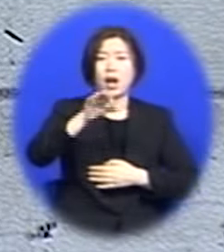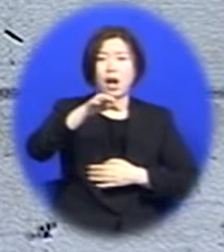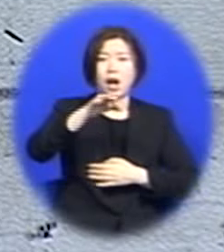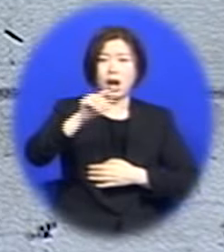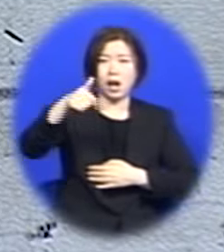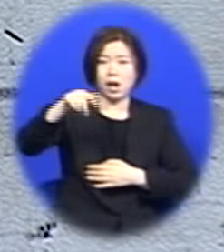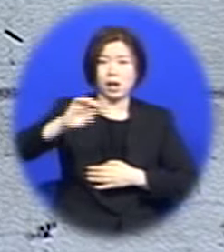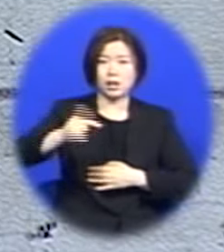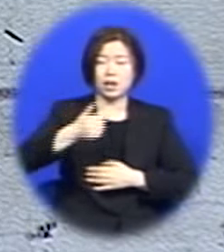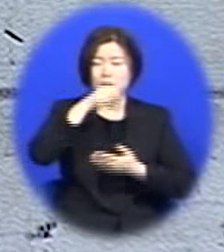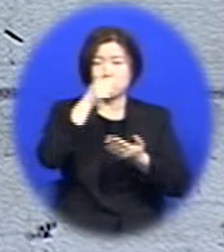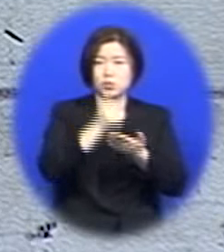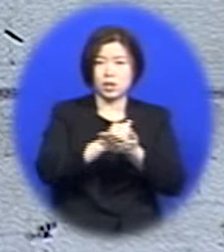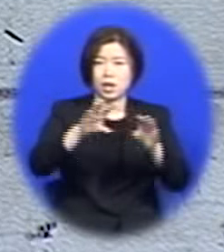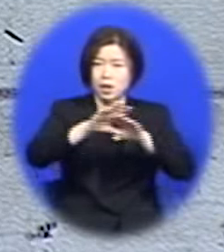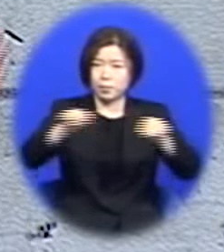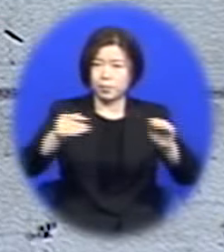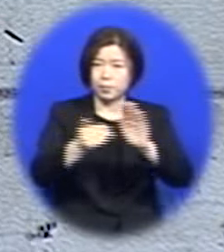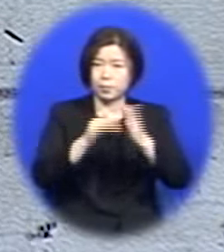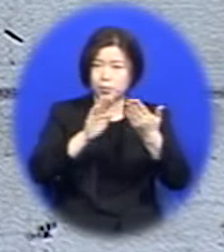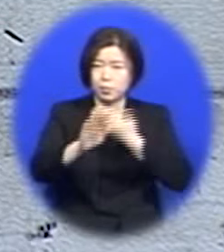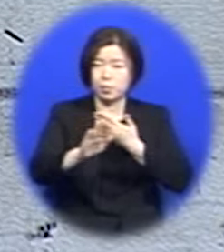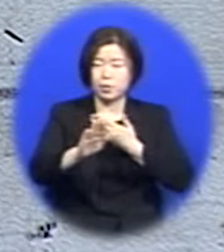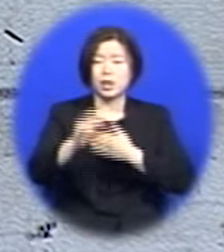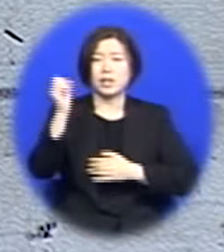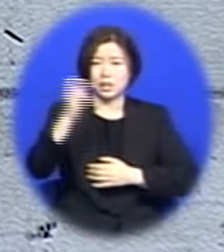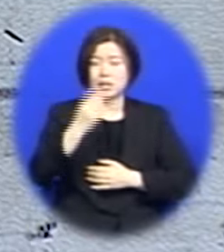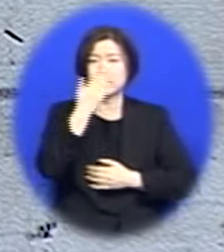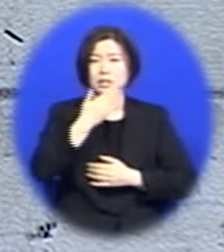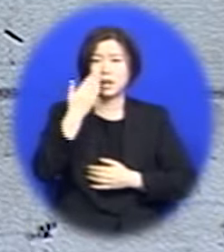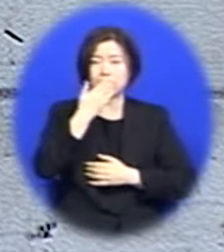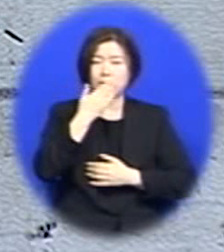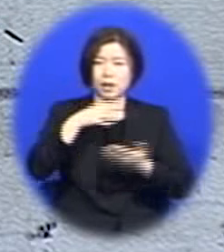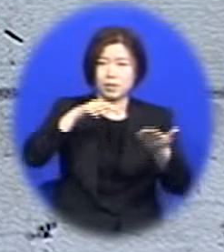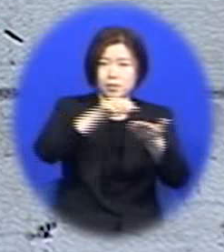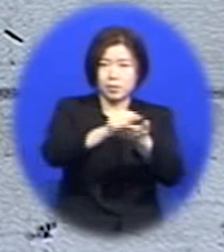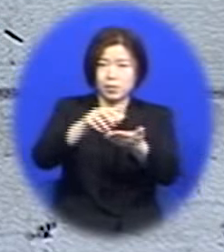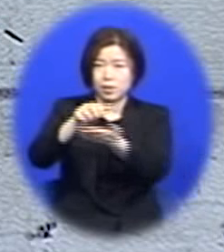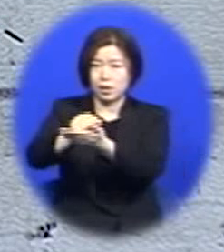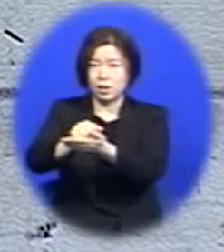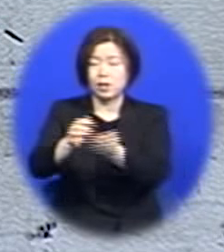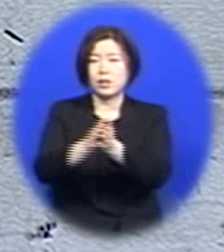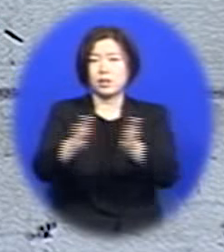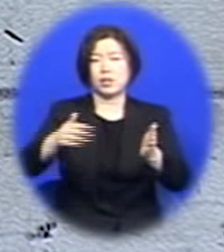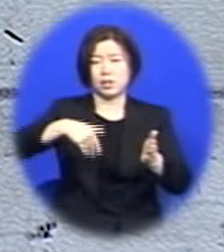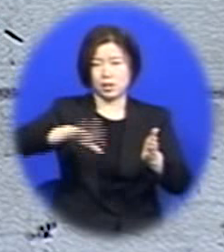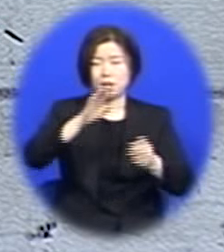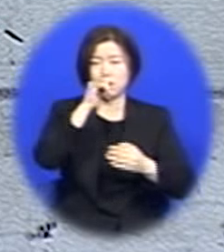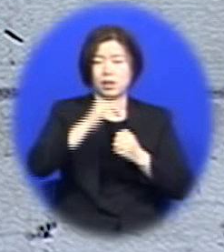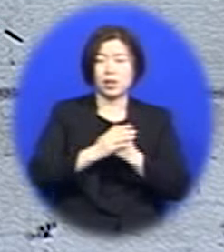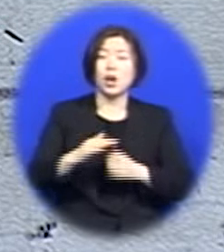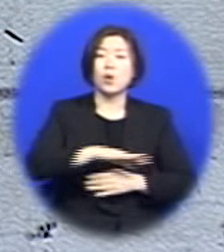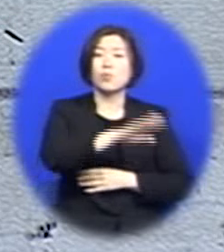다시 그들은 가나안 정복을 해나가게 됩니다. 우리들이 그런 자세를 가져야 돼요.